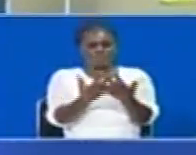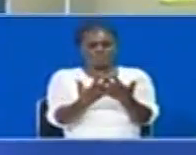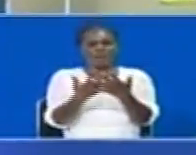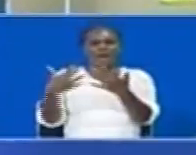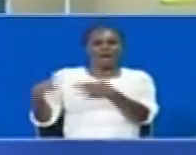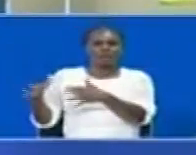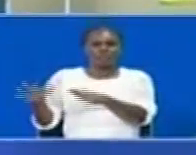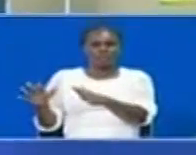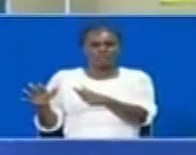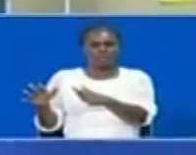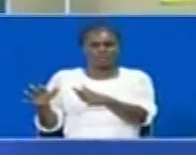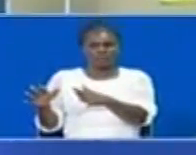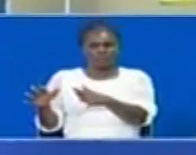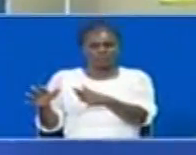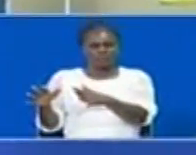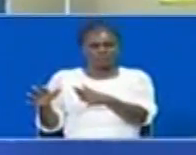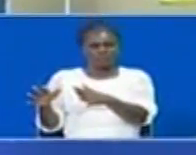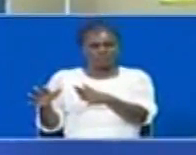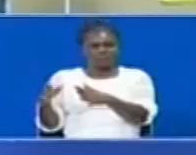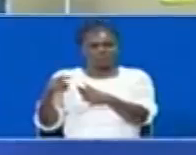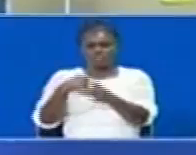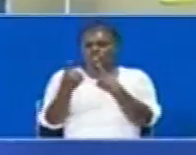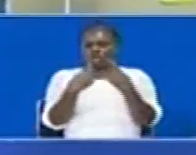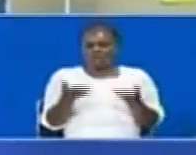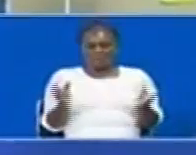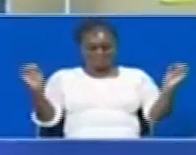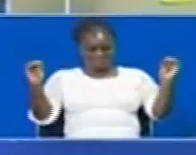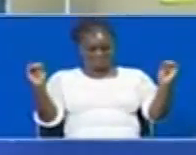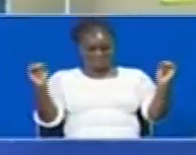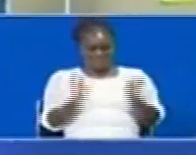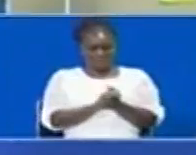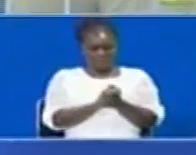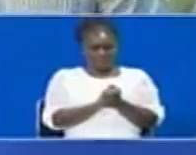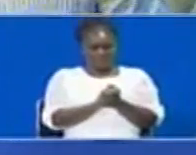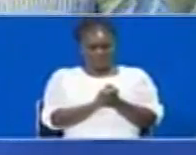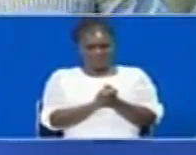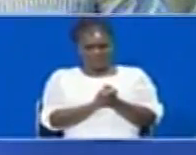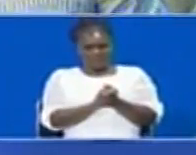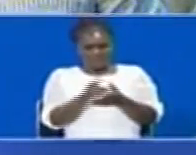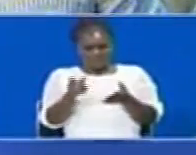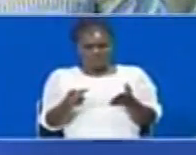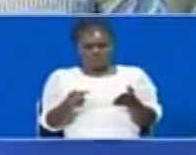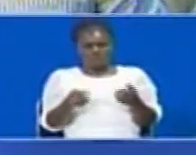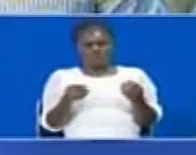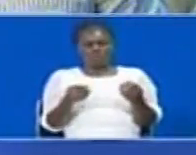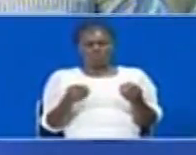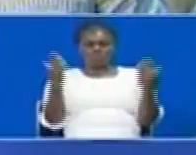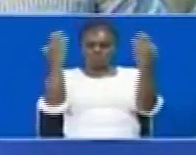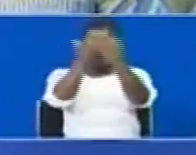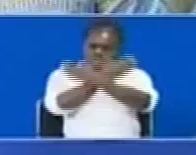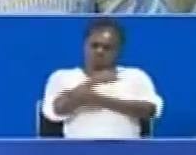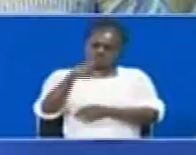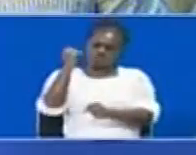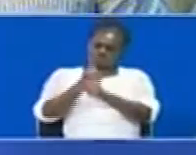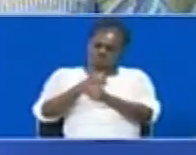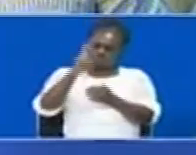na kwingineko ambapo sitaweza kuzungumzia kwa sasa. Naam, hizi night vigil mnazosema zinahusu nini